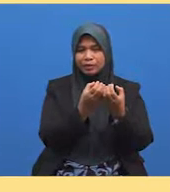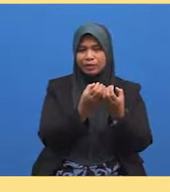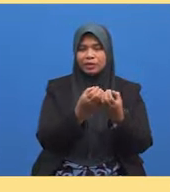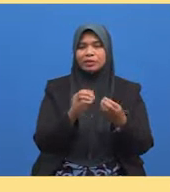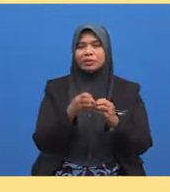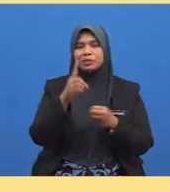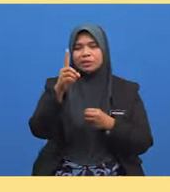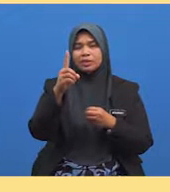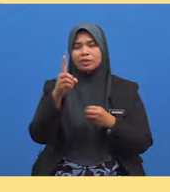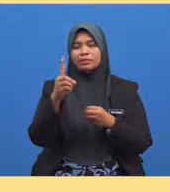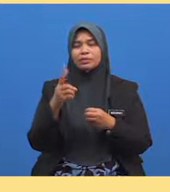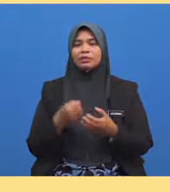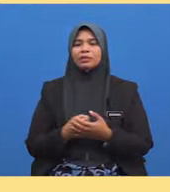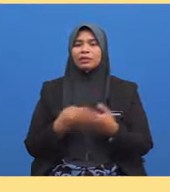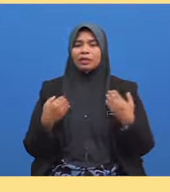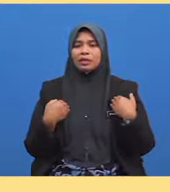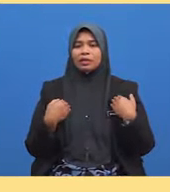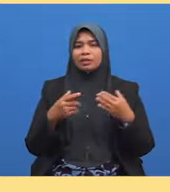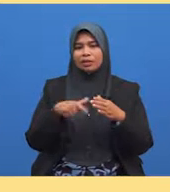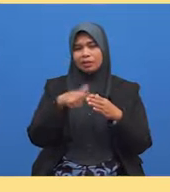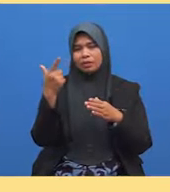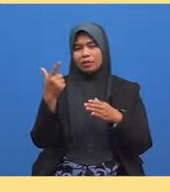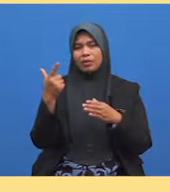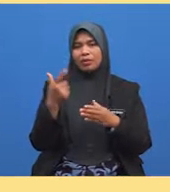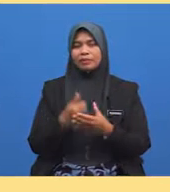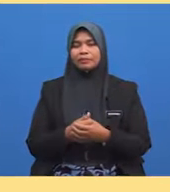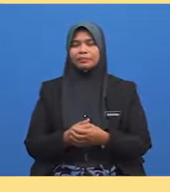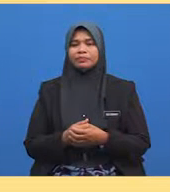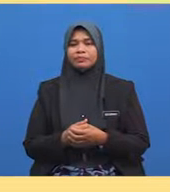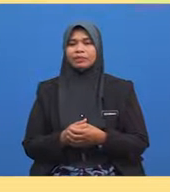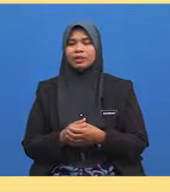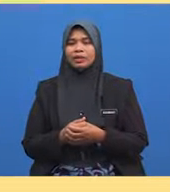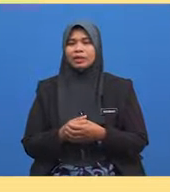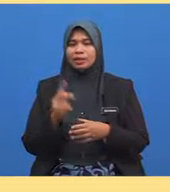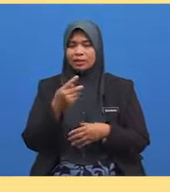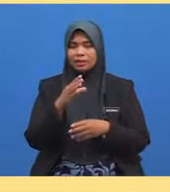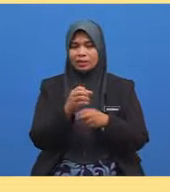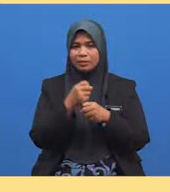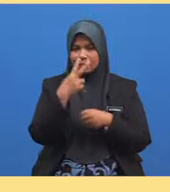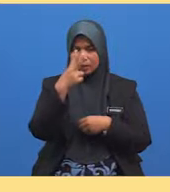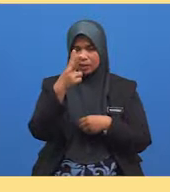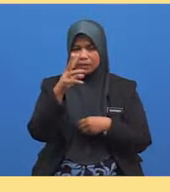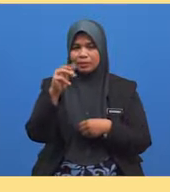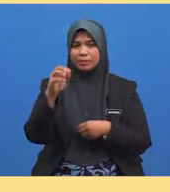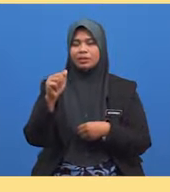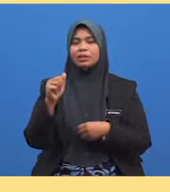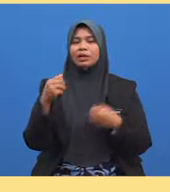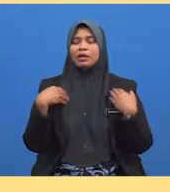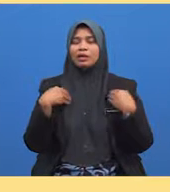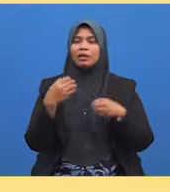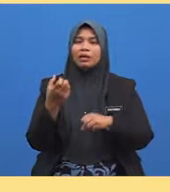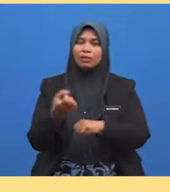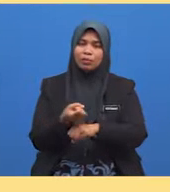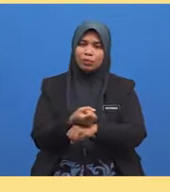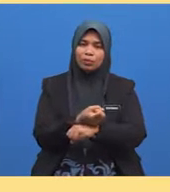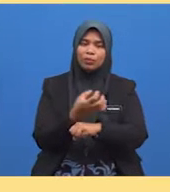diklasifikasikan. Yang pertama, dari segi luaran haiwan tersebut di mana kita dapat melihat